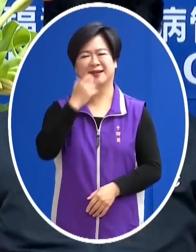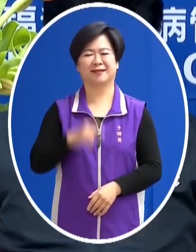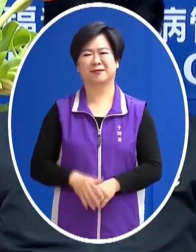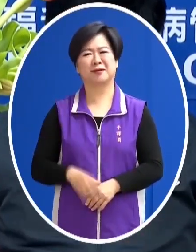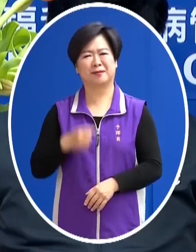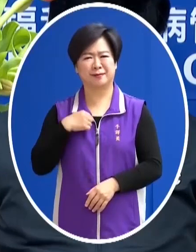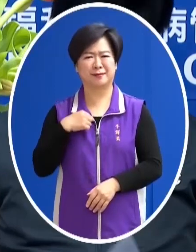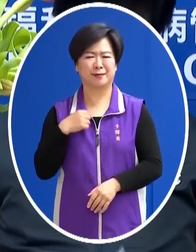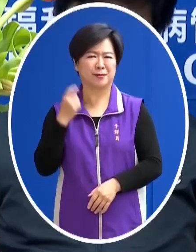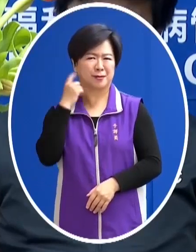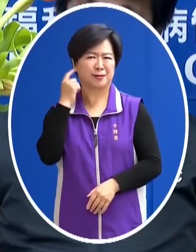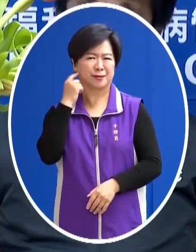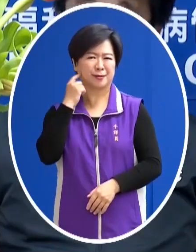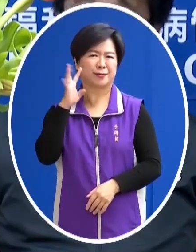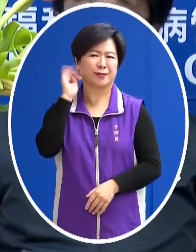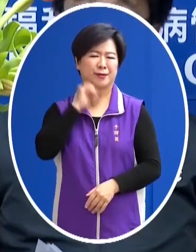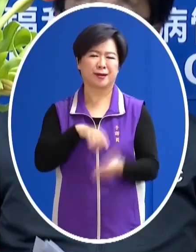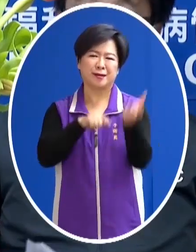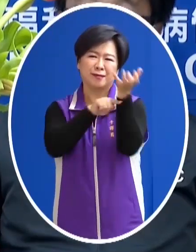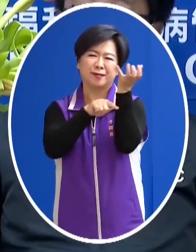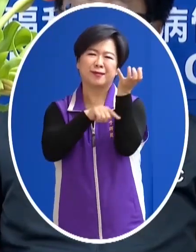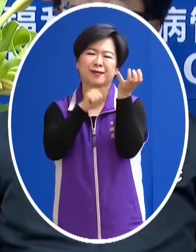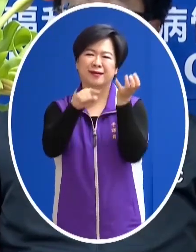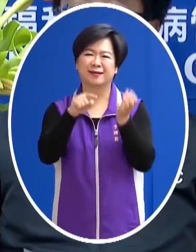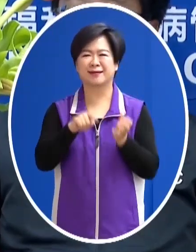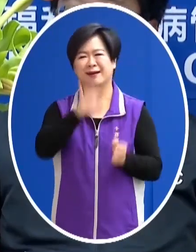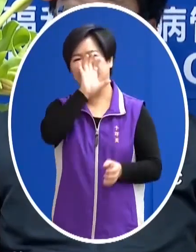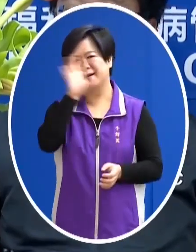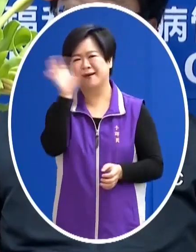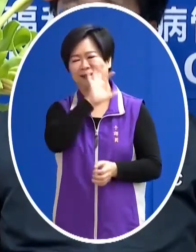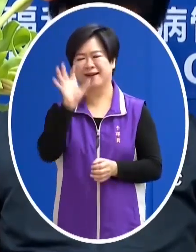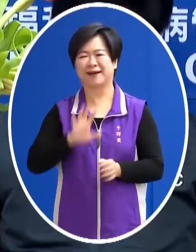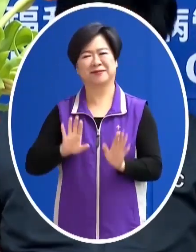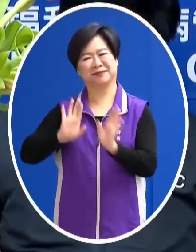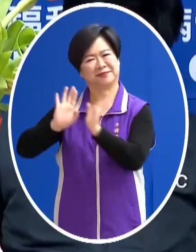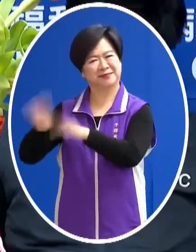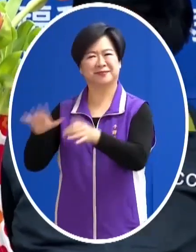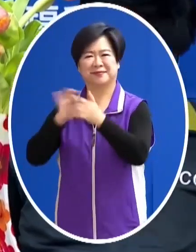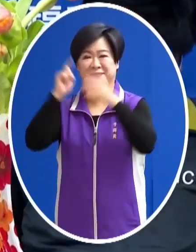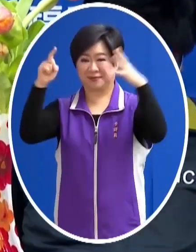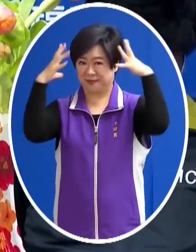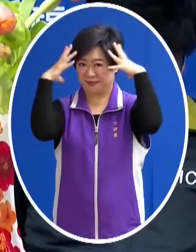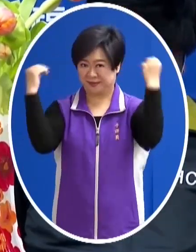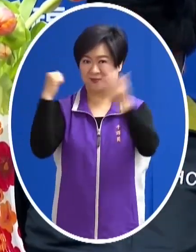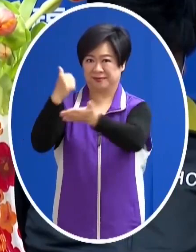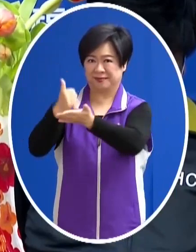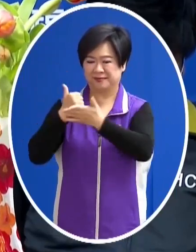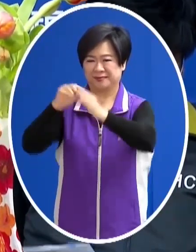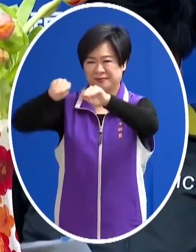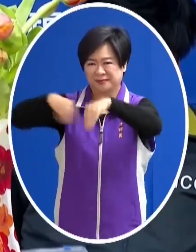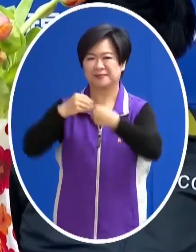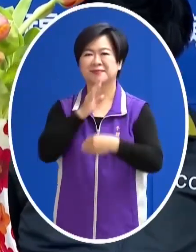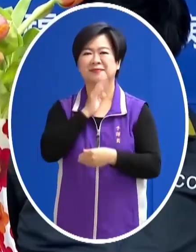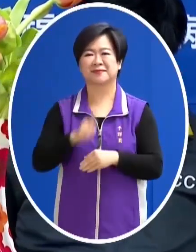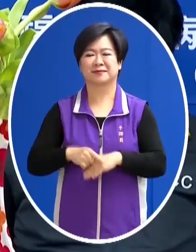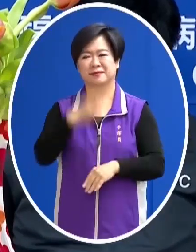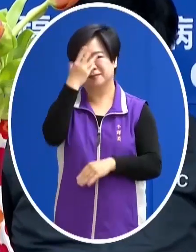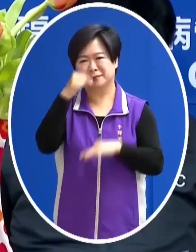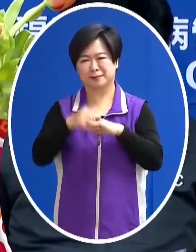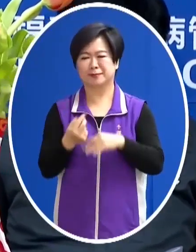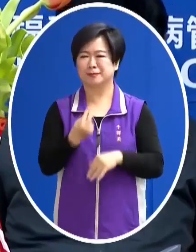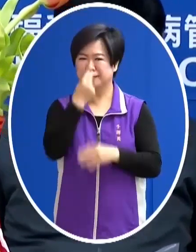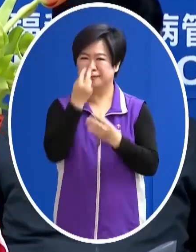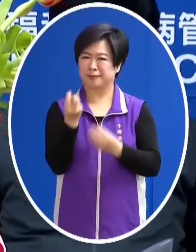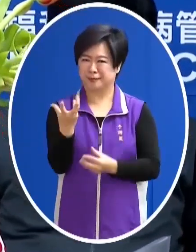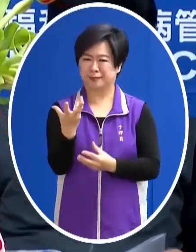常听人家唱那玫瑰花的，哦是郁金香，哦那也哈、哦、代表哈、哦、我们两边的一个友谊。